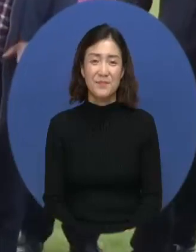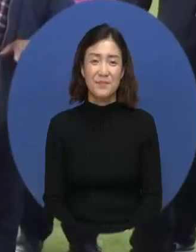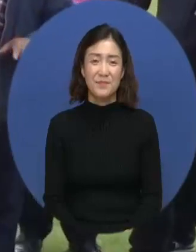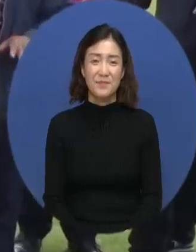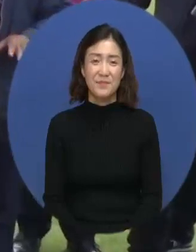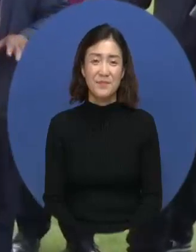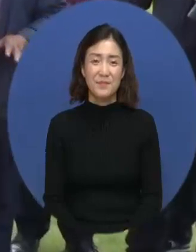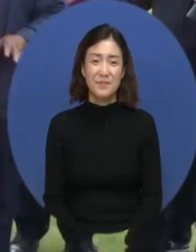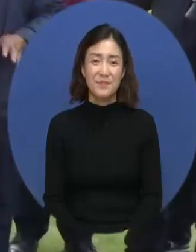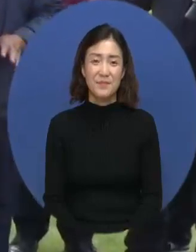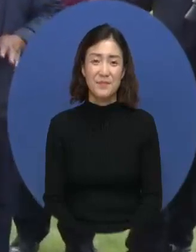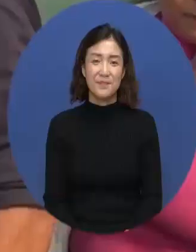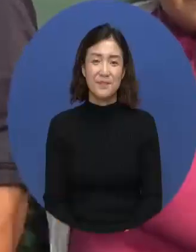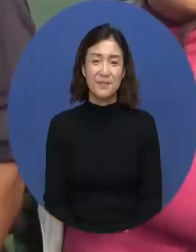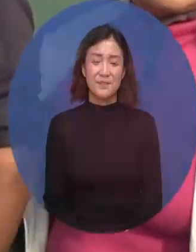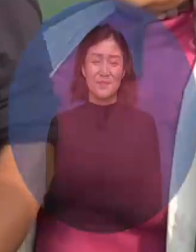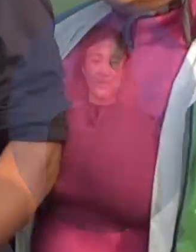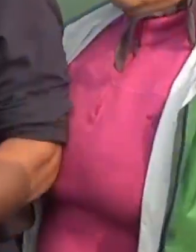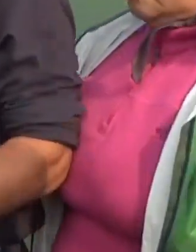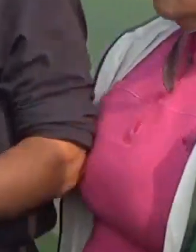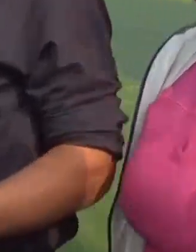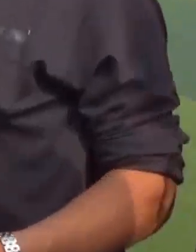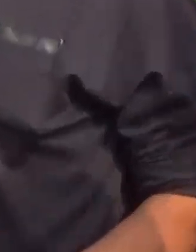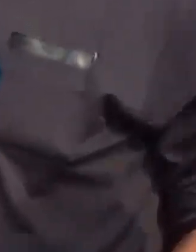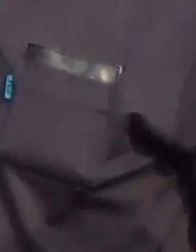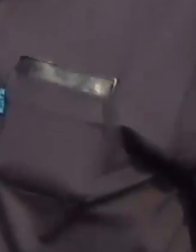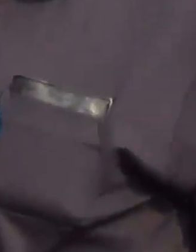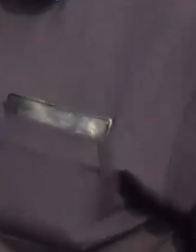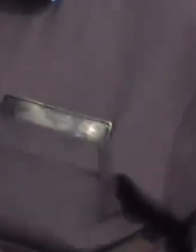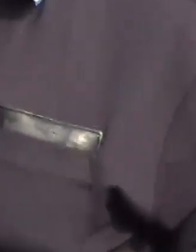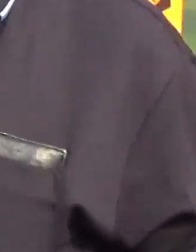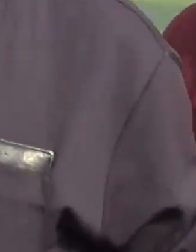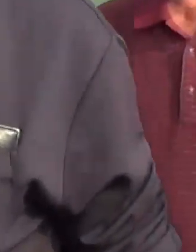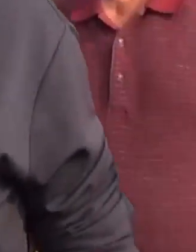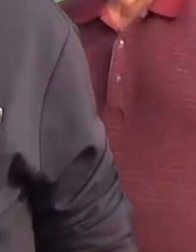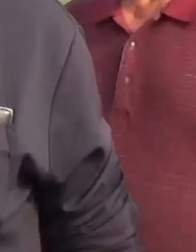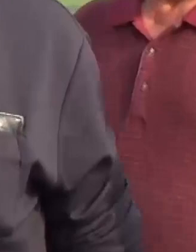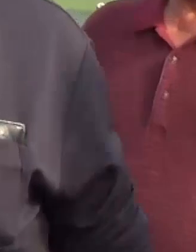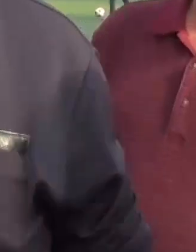루빌봉이야. 그런데 이게 누가 없어. 하셨습니다. 이런